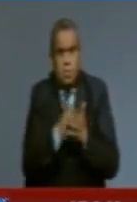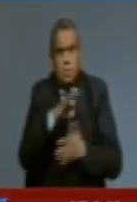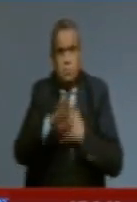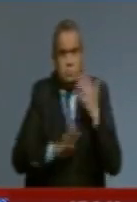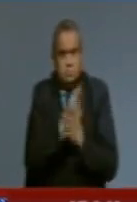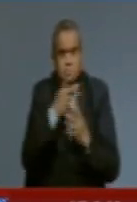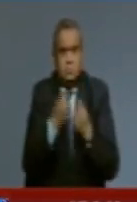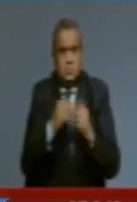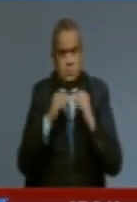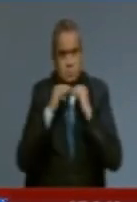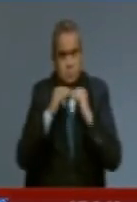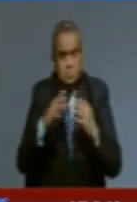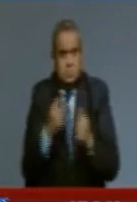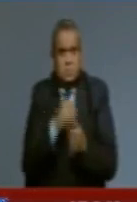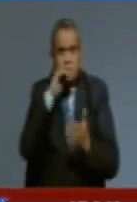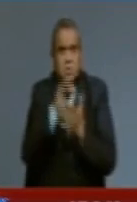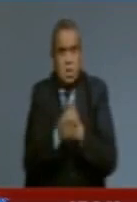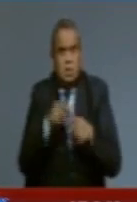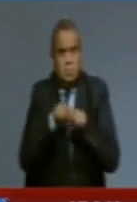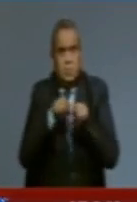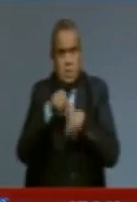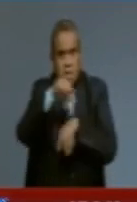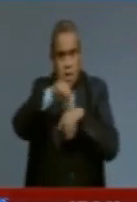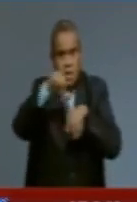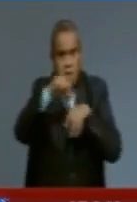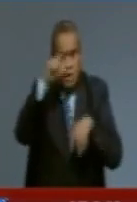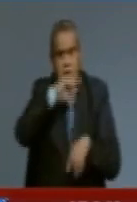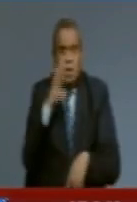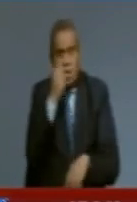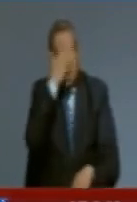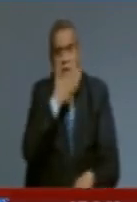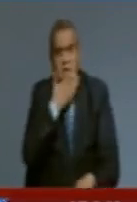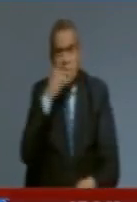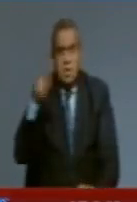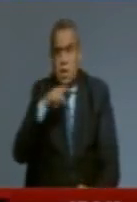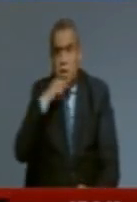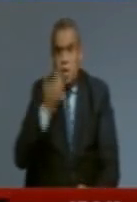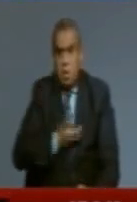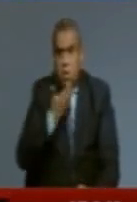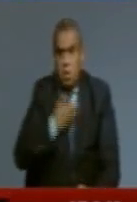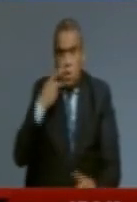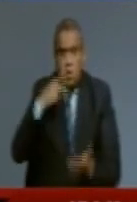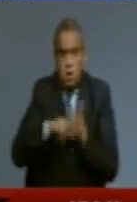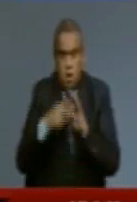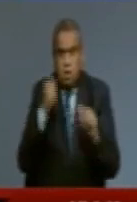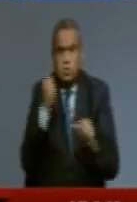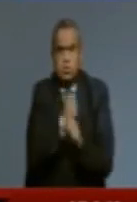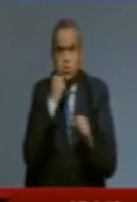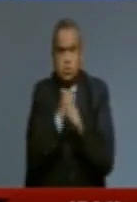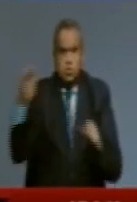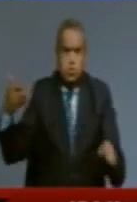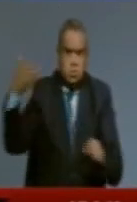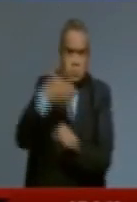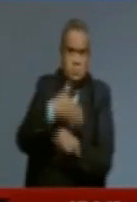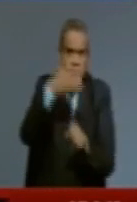الاستقلال وتقرير المصير في البلدان الإفريقية. روسيا سعت بفعالية لتأييد